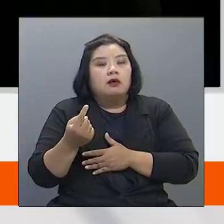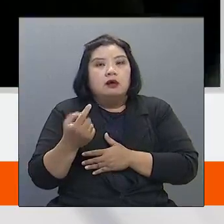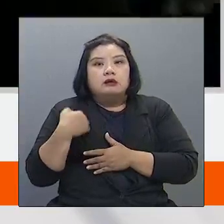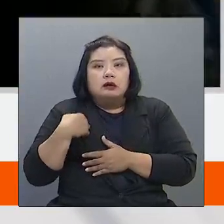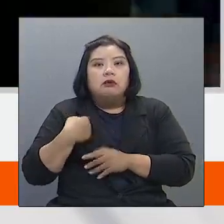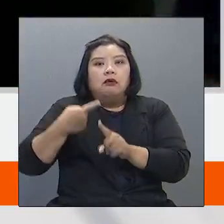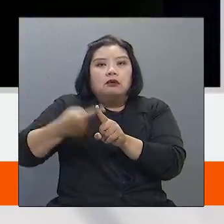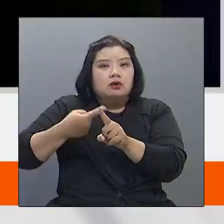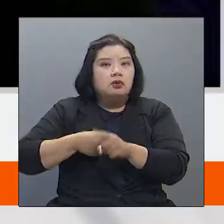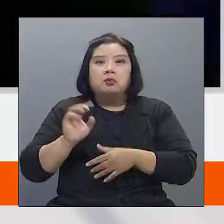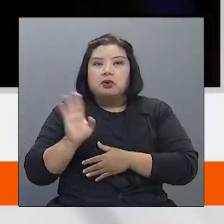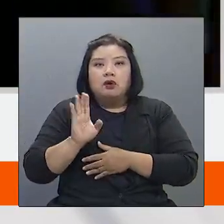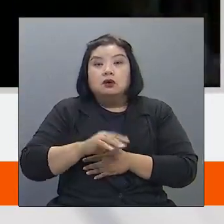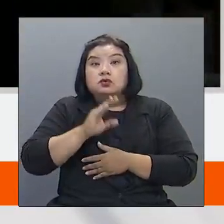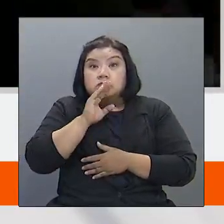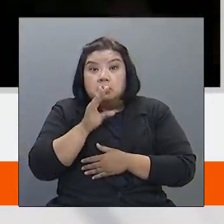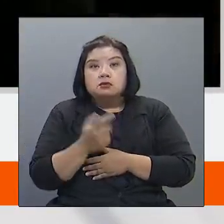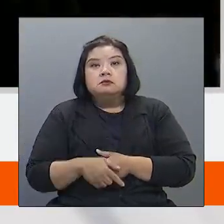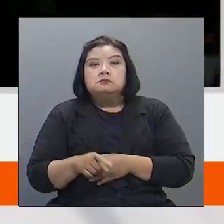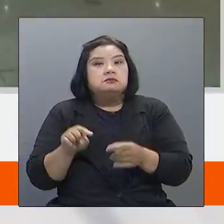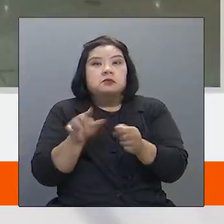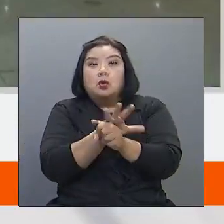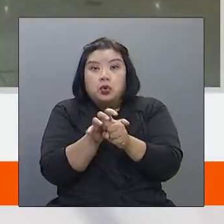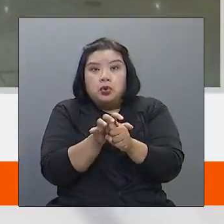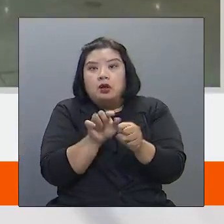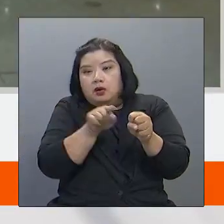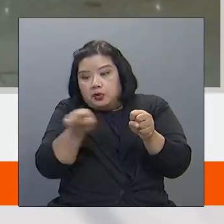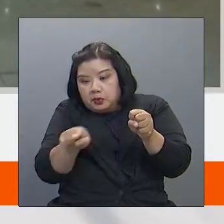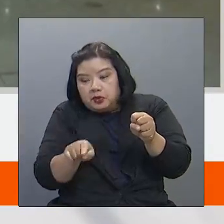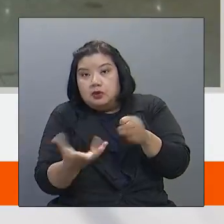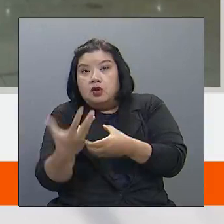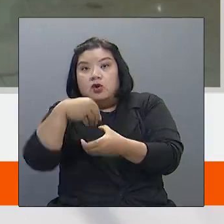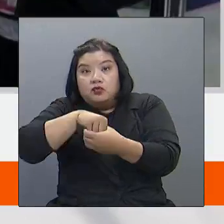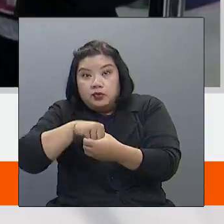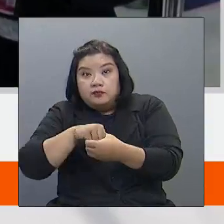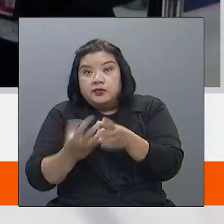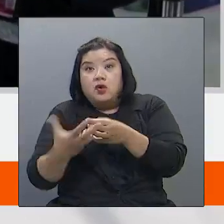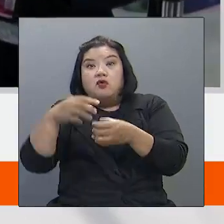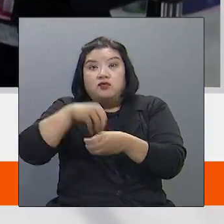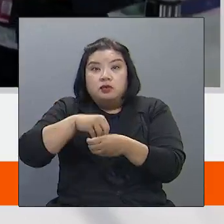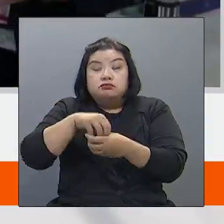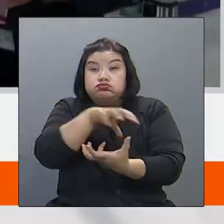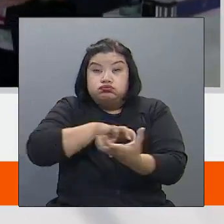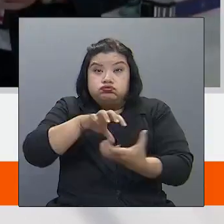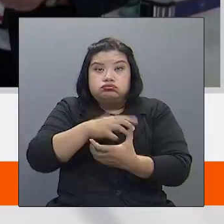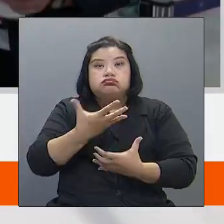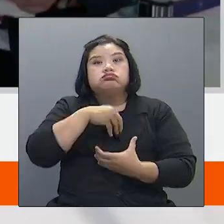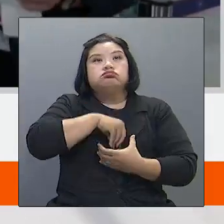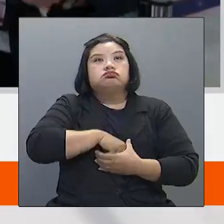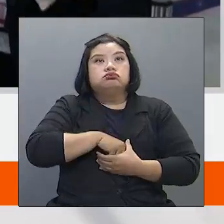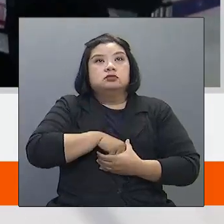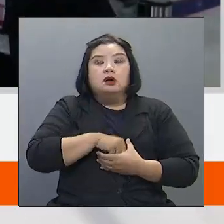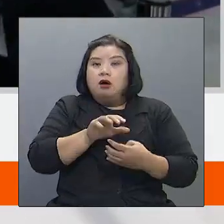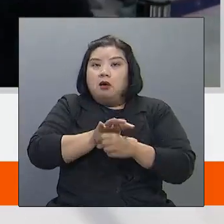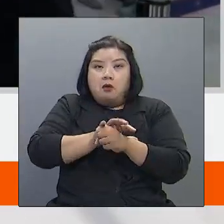าเพราะว่าพอรวมกันปั๊บก็จะมีเอาส่วนหนึ่งเป็น2สายพันธุ์นึงอีกส่วนนึงเป็นของอีกสายพันธุ์นึงเข้ามาพร้อมกันกลายเป็นสายพันธุ์ให